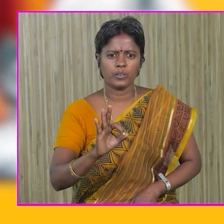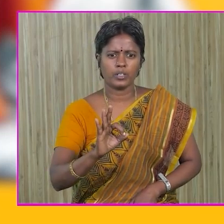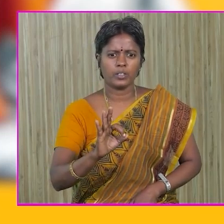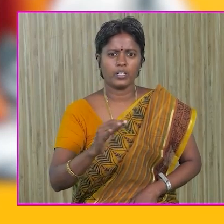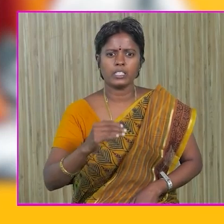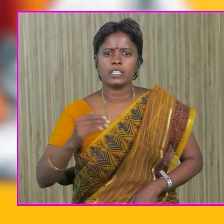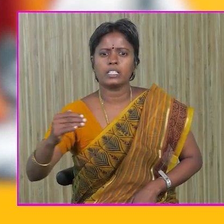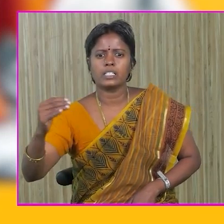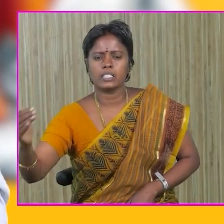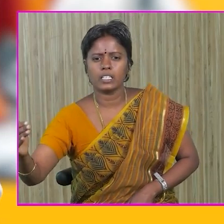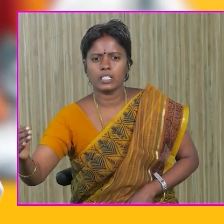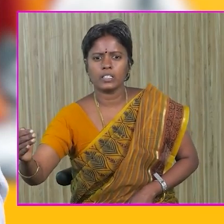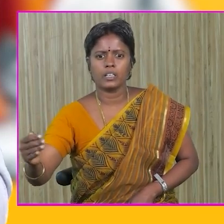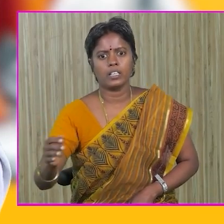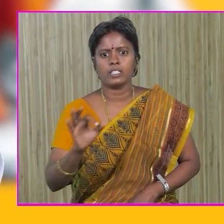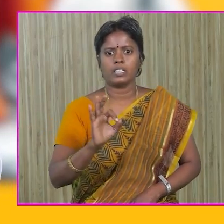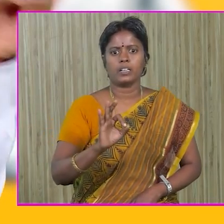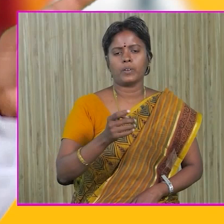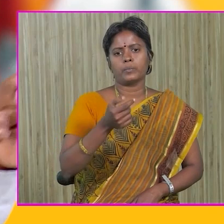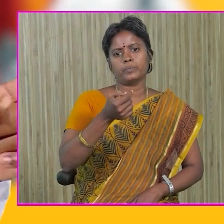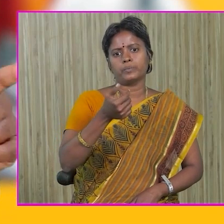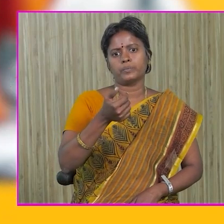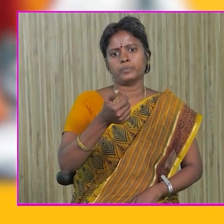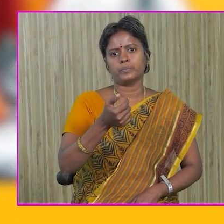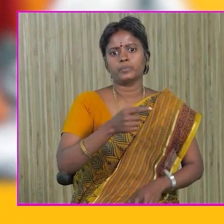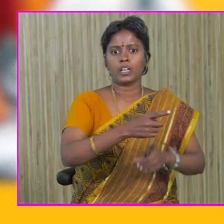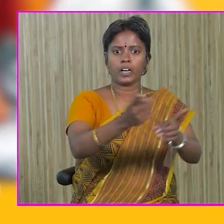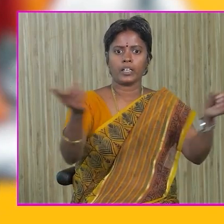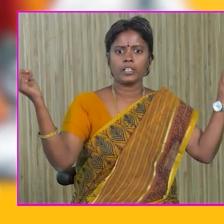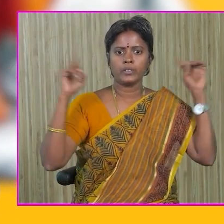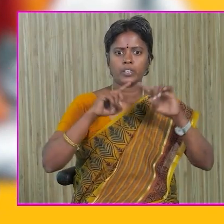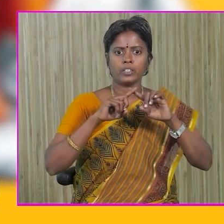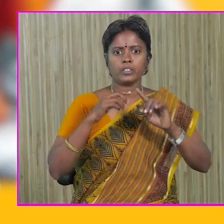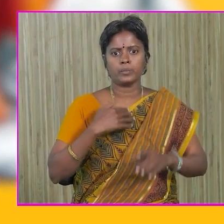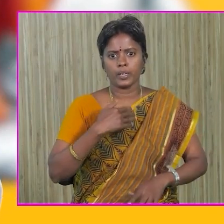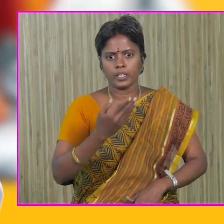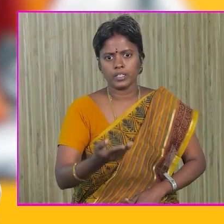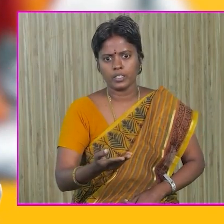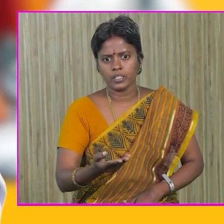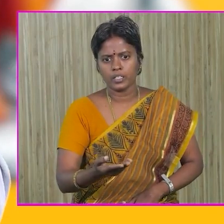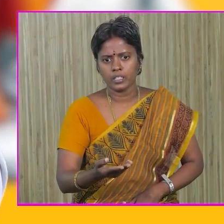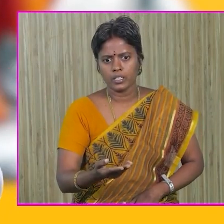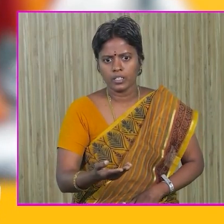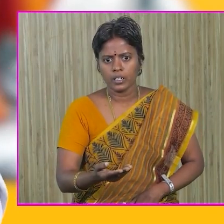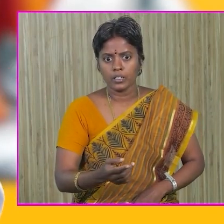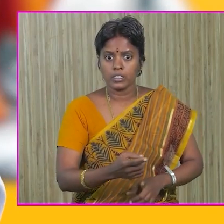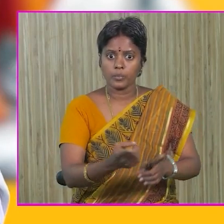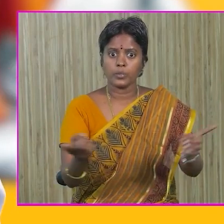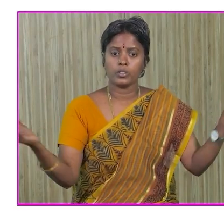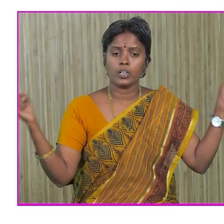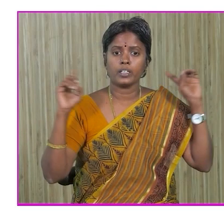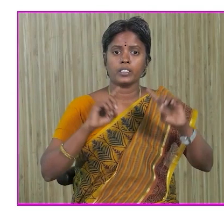சேர்ந்த செல்வம், அனைவருக்கும் பயனளித்தது, சமுதாயத்துக்கே பயனளித்தது. அதே